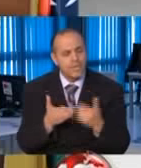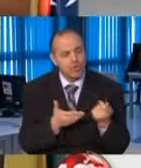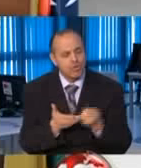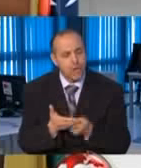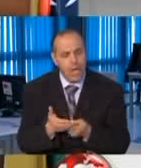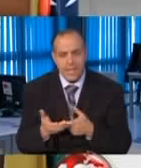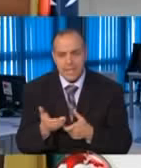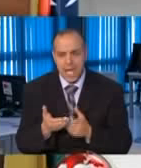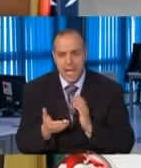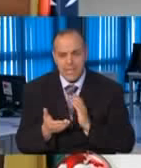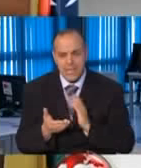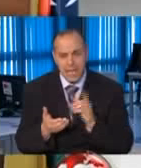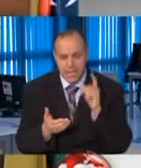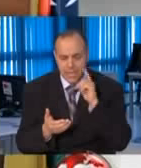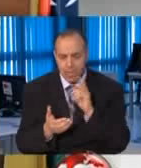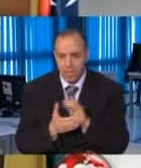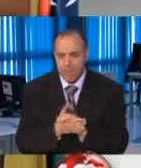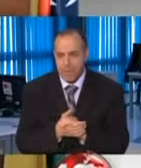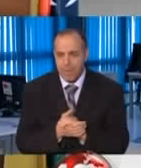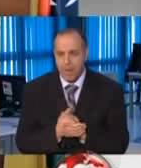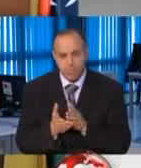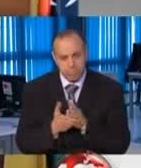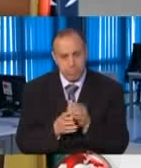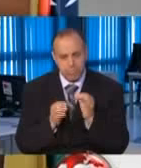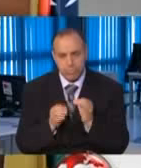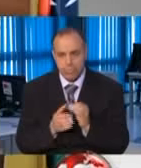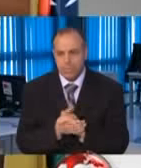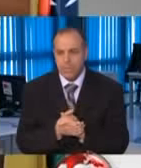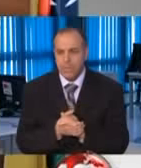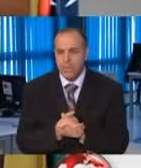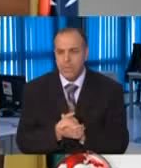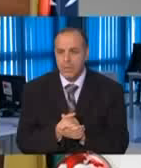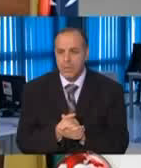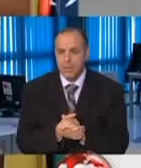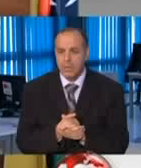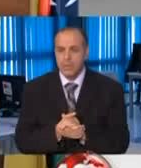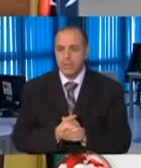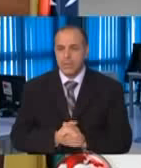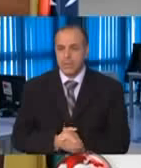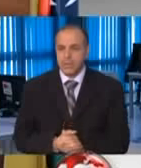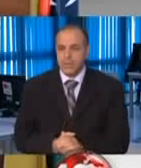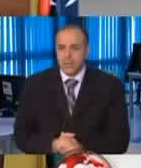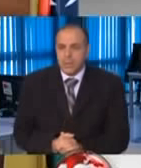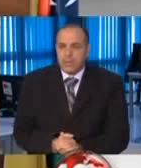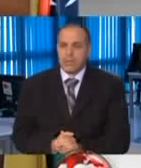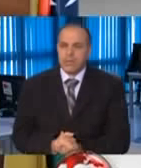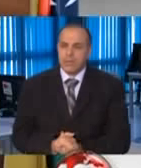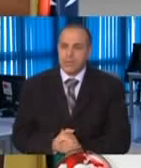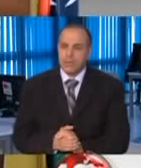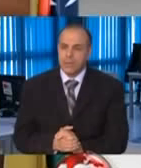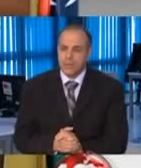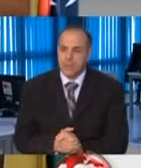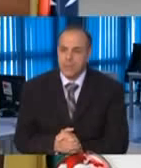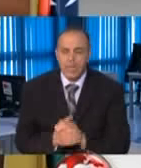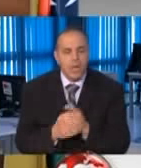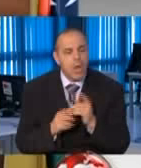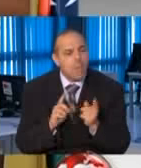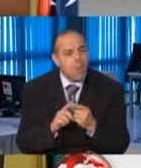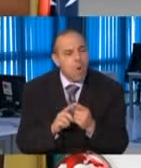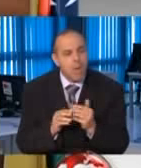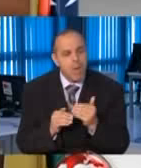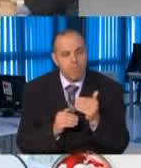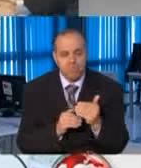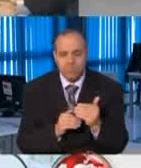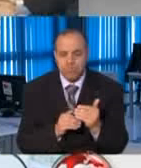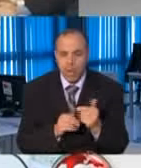الأسلحة ونقوم بالواجب الصحيح، وهذه المجموعات لا يمكن أن تمثل يعني القيمة اللي تخليها